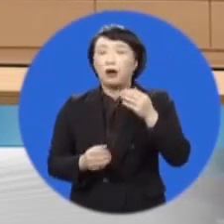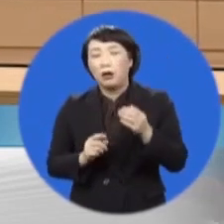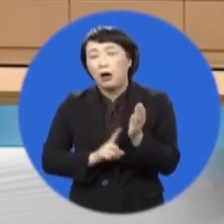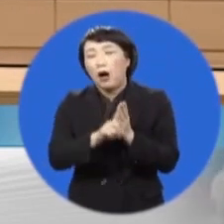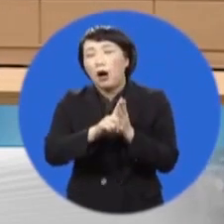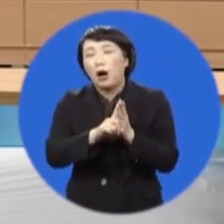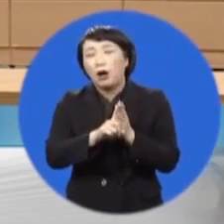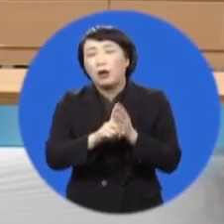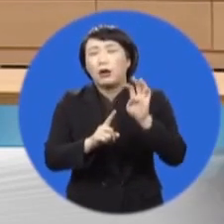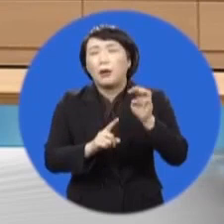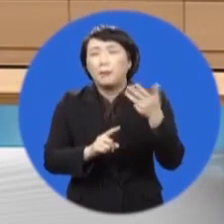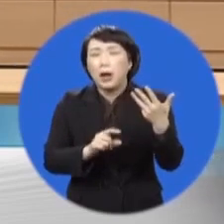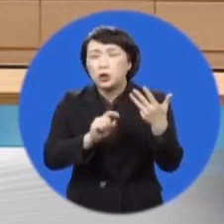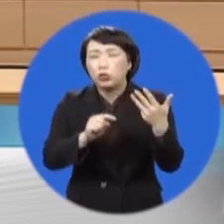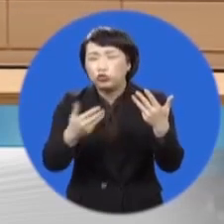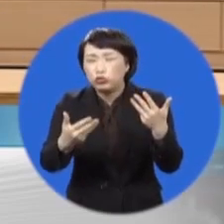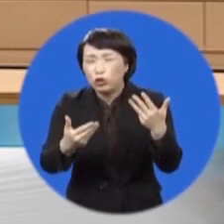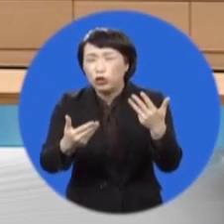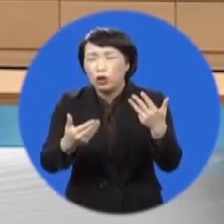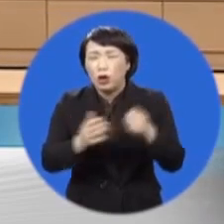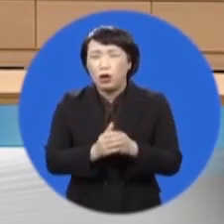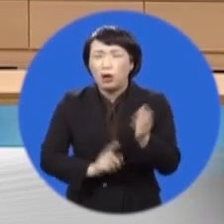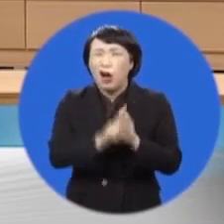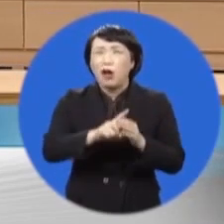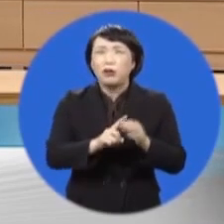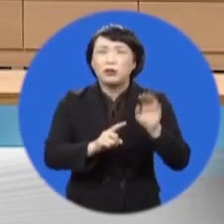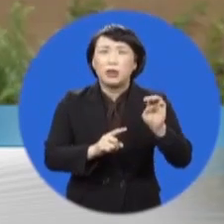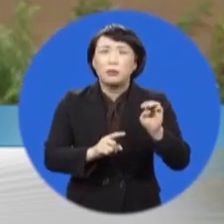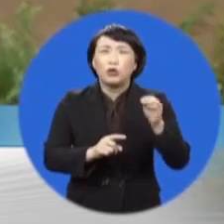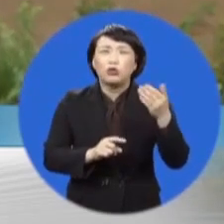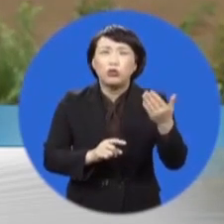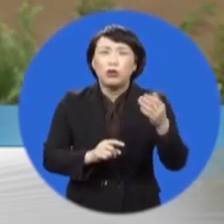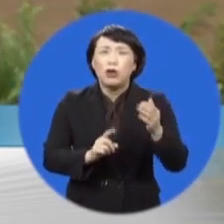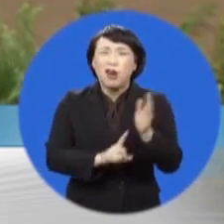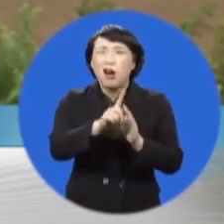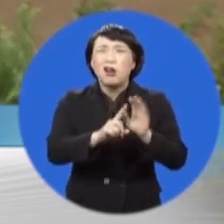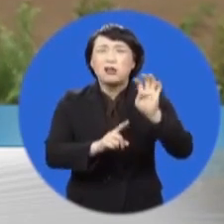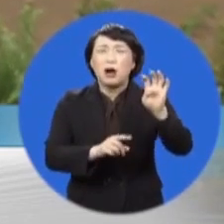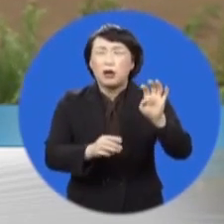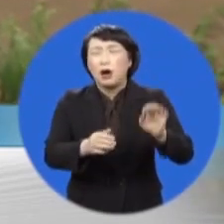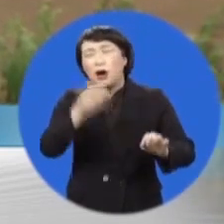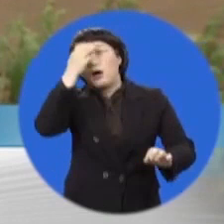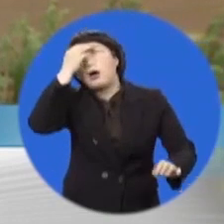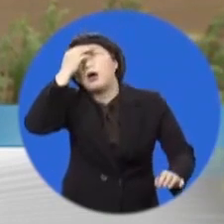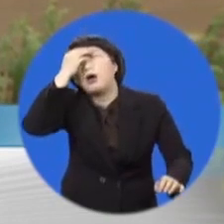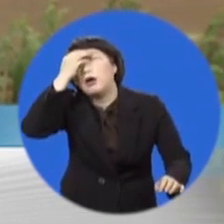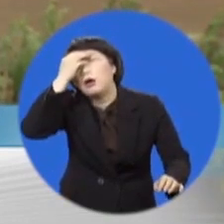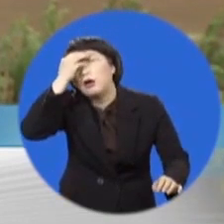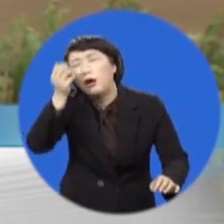38도 구두 야 열이 39도 야 자식도 난가 으